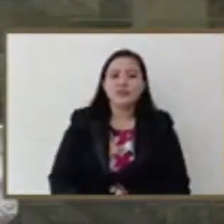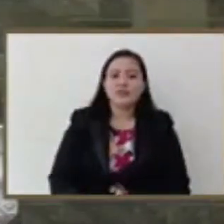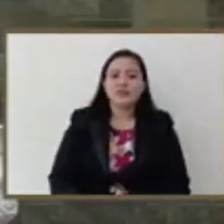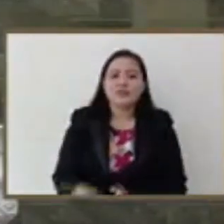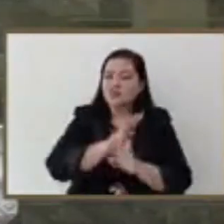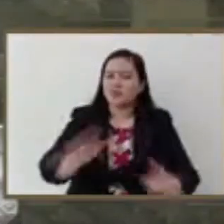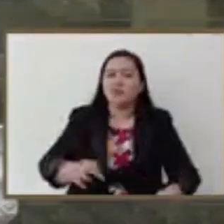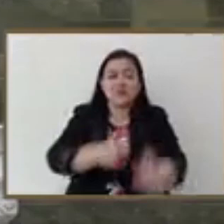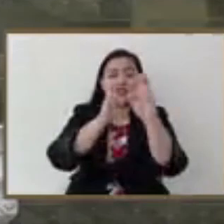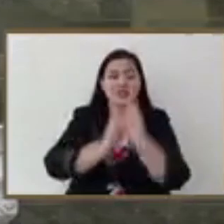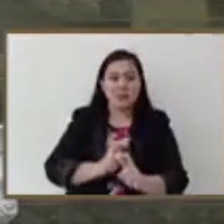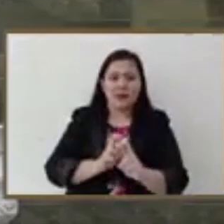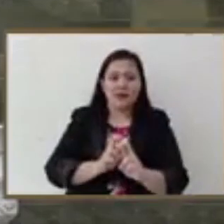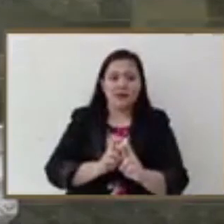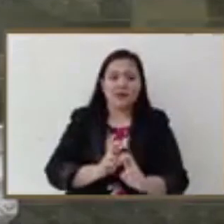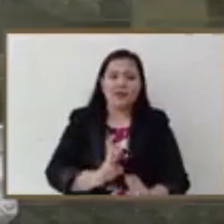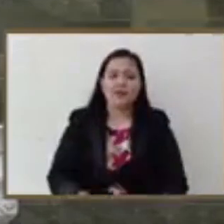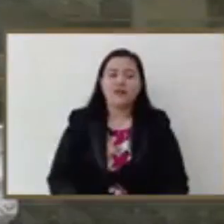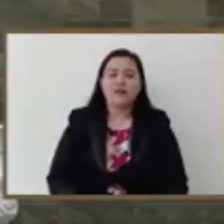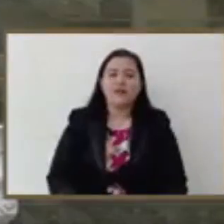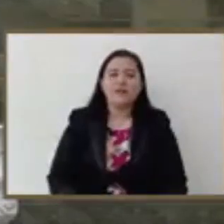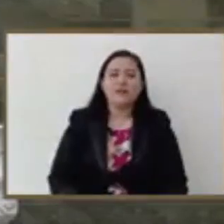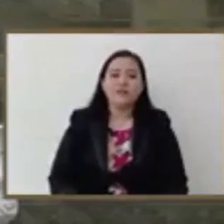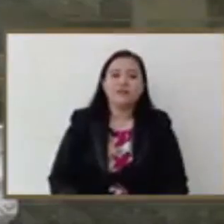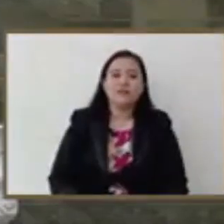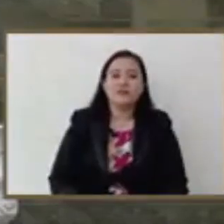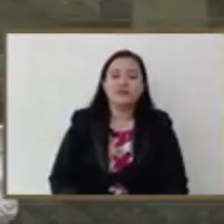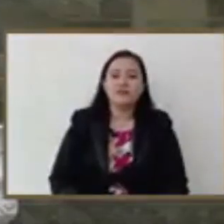inyo. You know, sometimes because